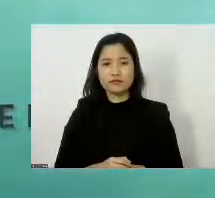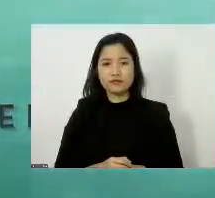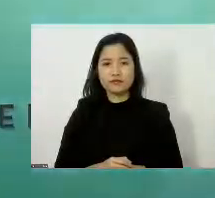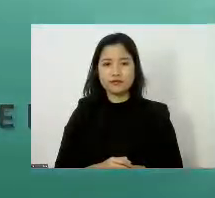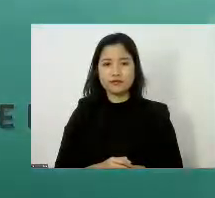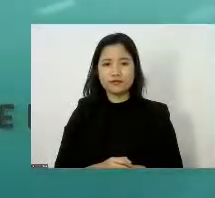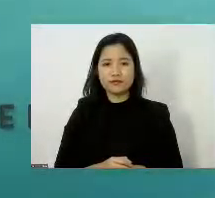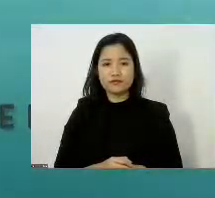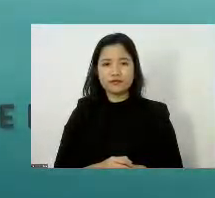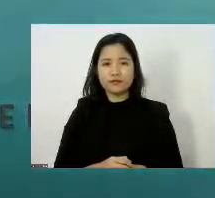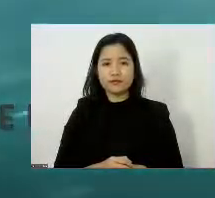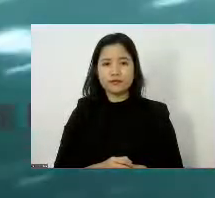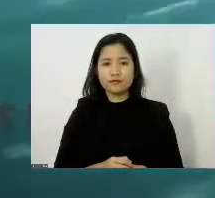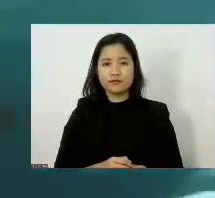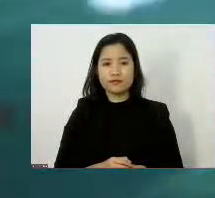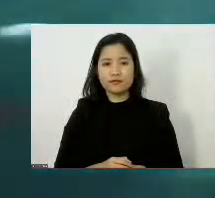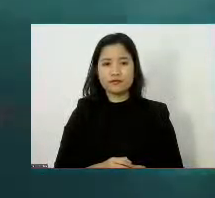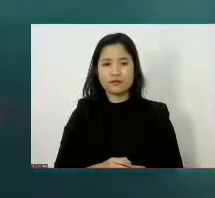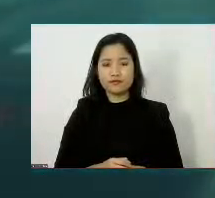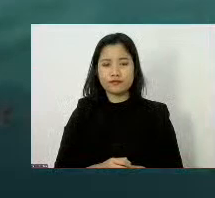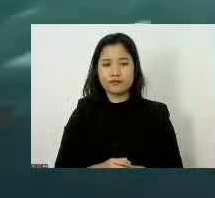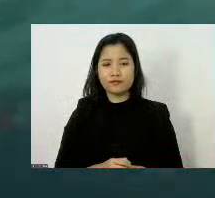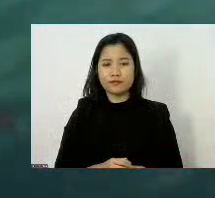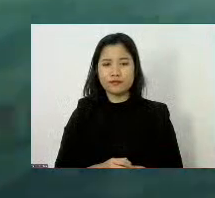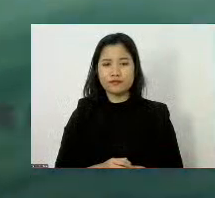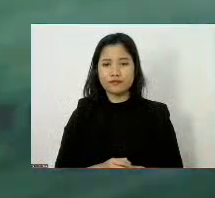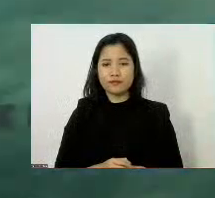ASEAN Halo Puput